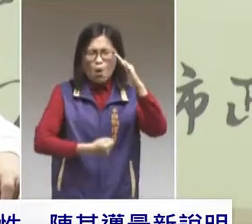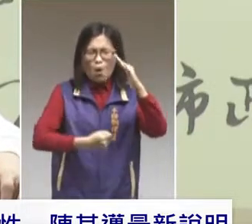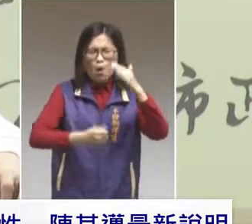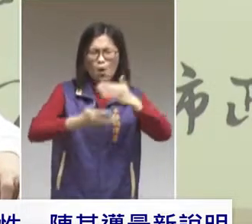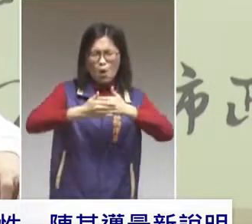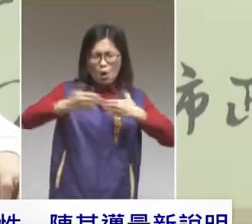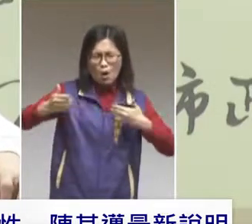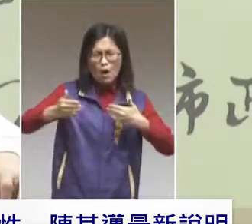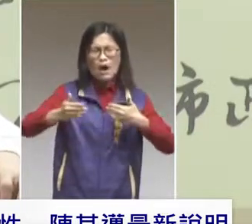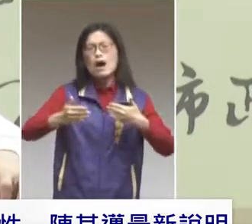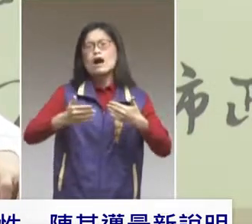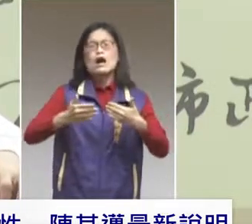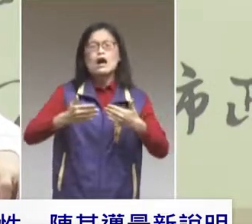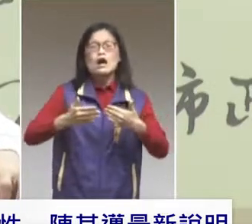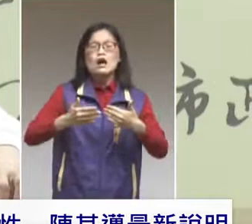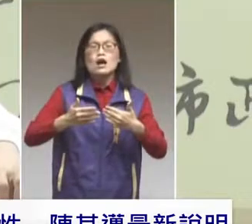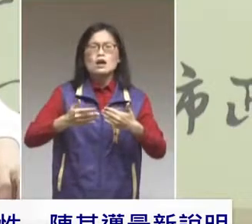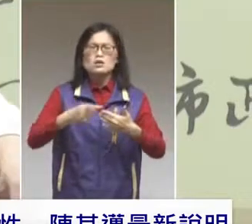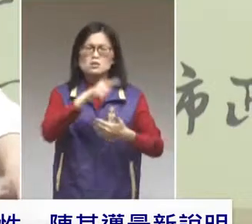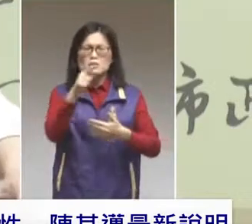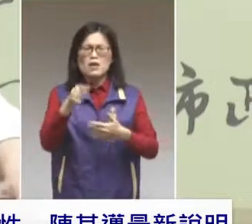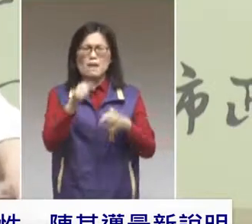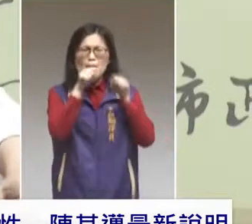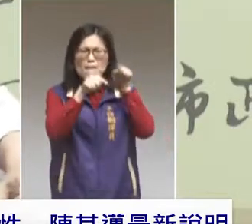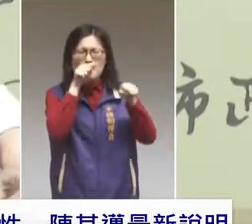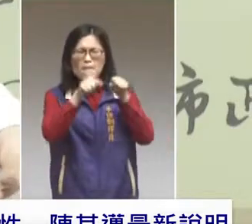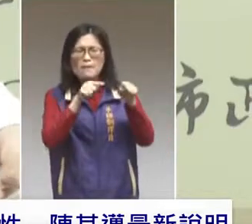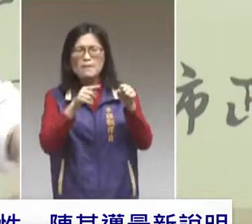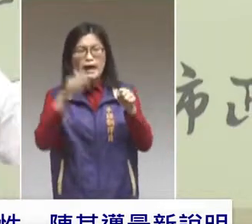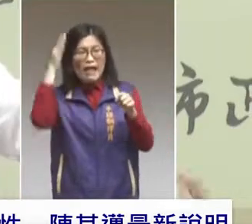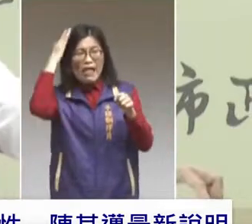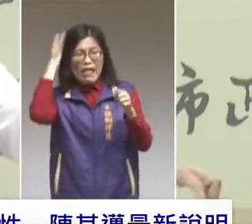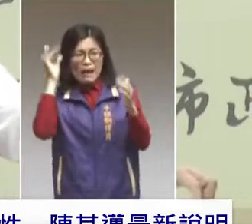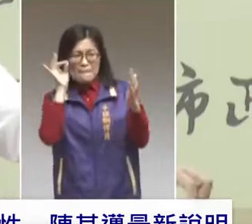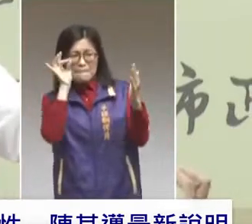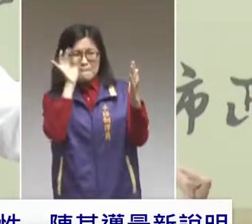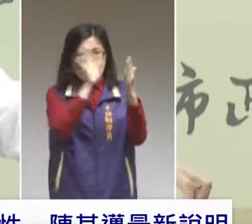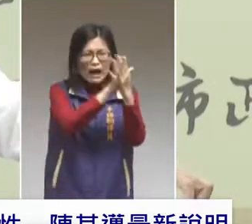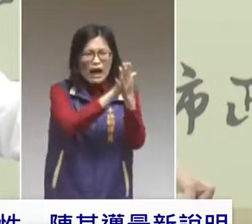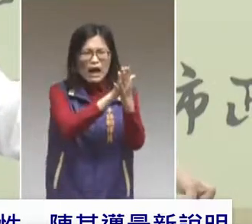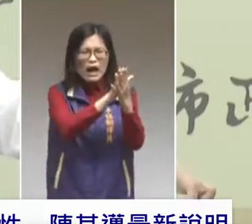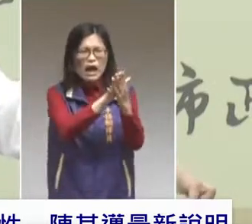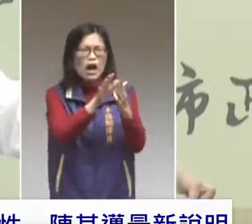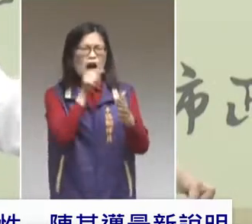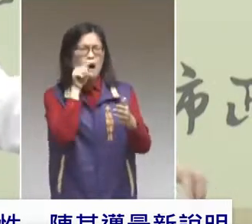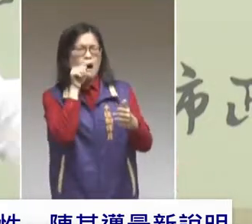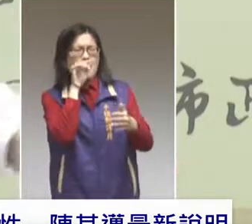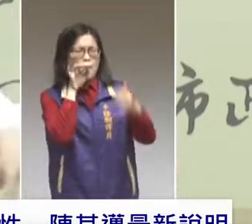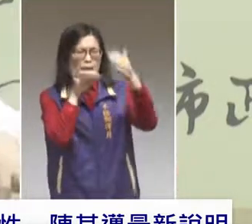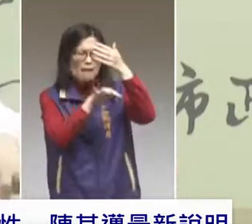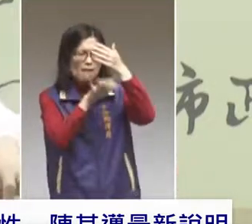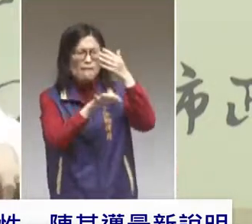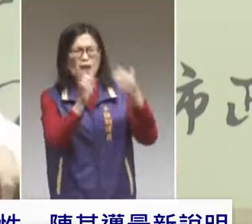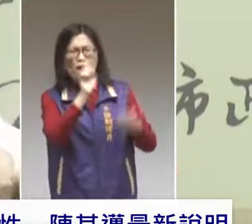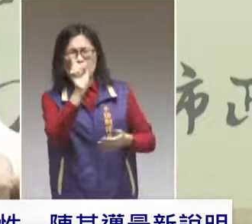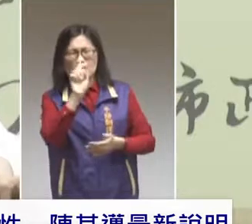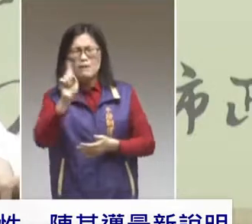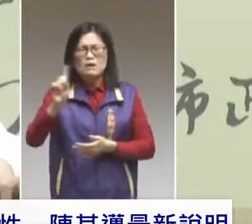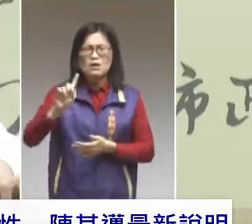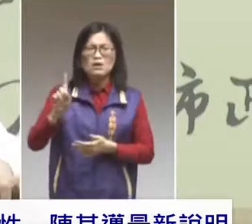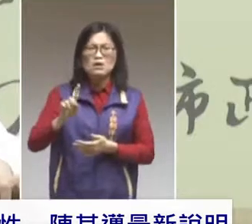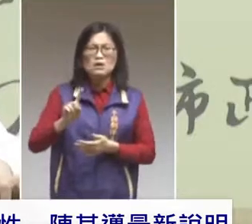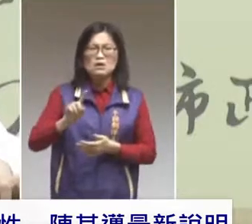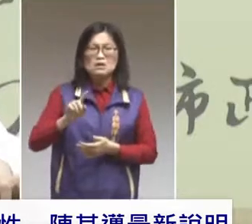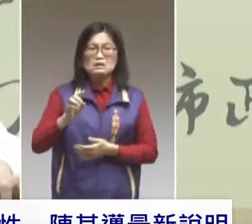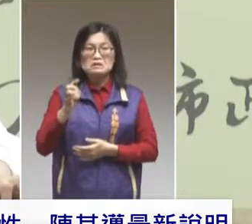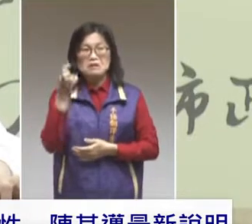们。所以也不要用标签化的这个字眼来歧视，或者是这